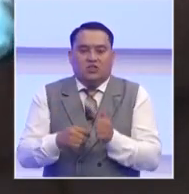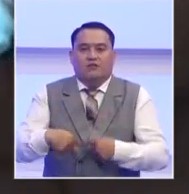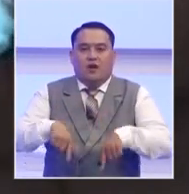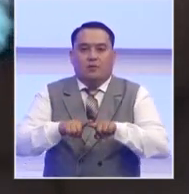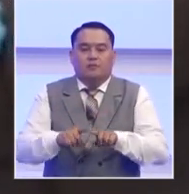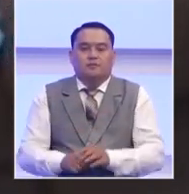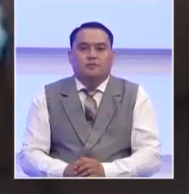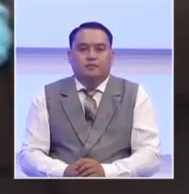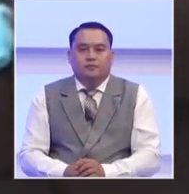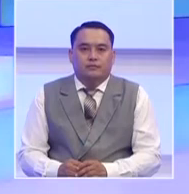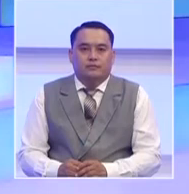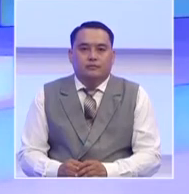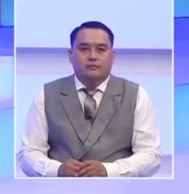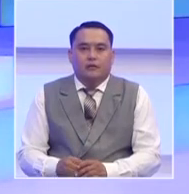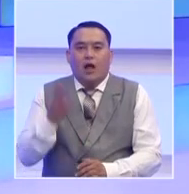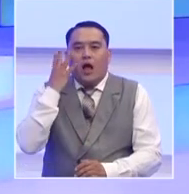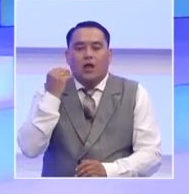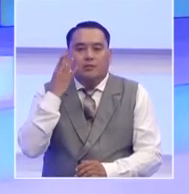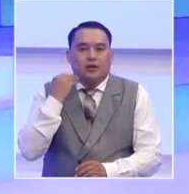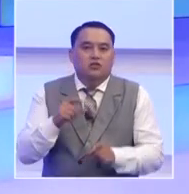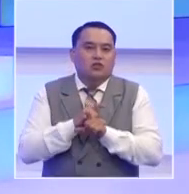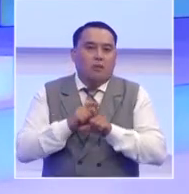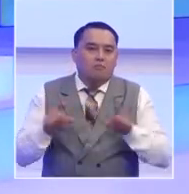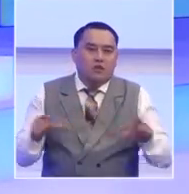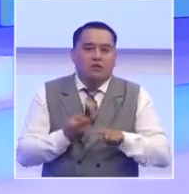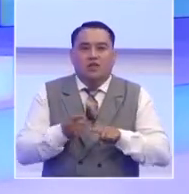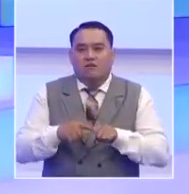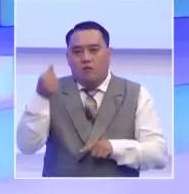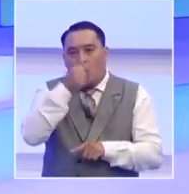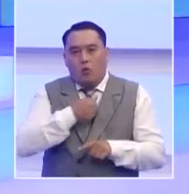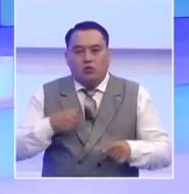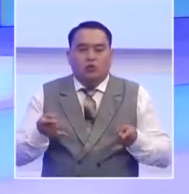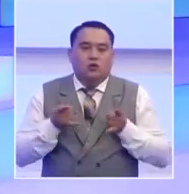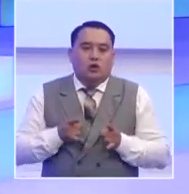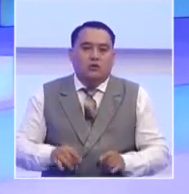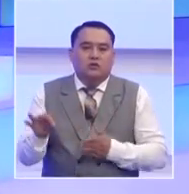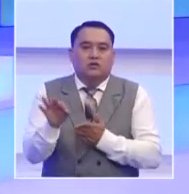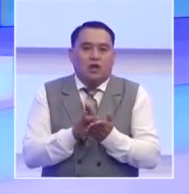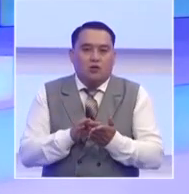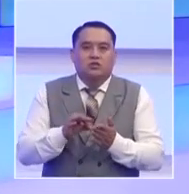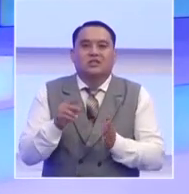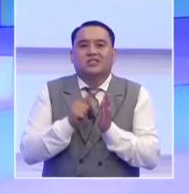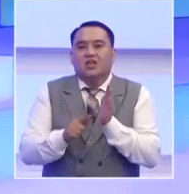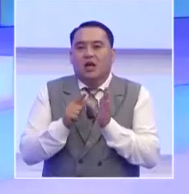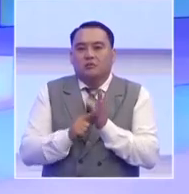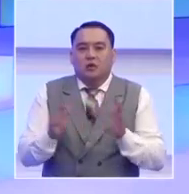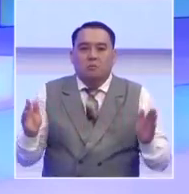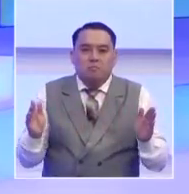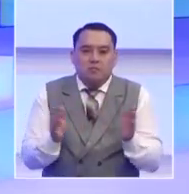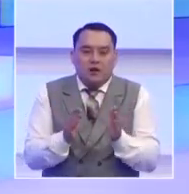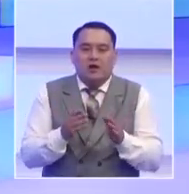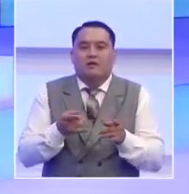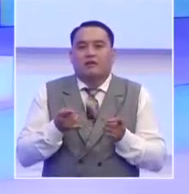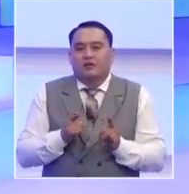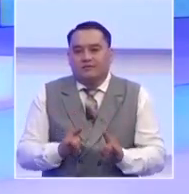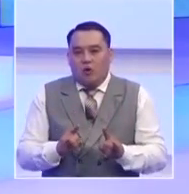каждого. В алматинском зоопарке за этот год появились на свет сразу 70 детенышей. Работники парка нынешним